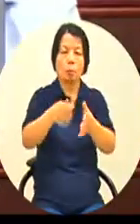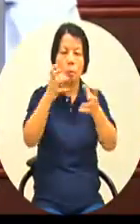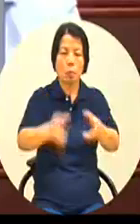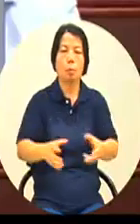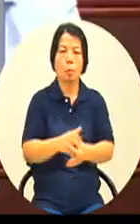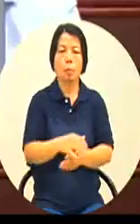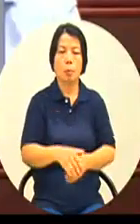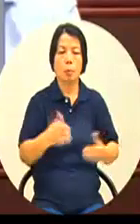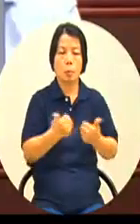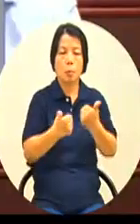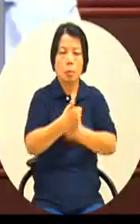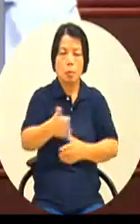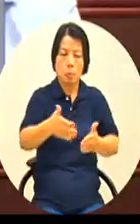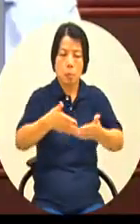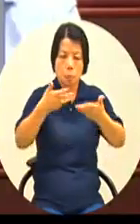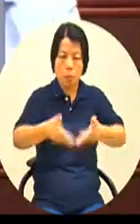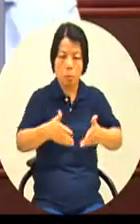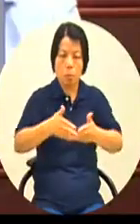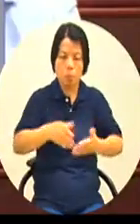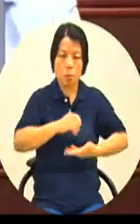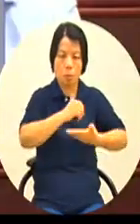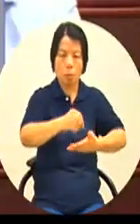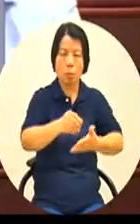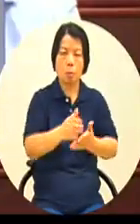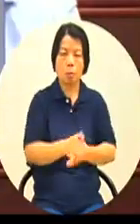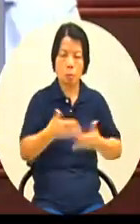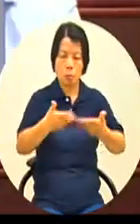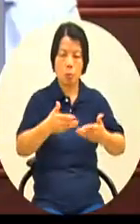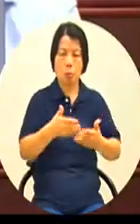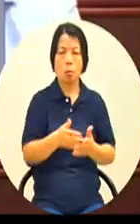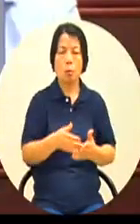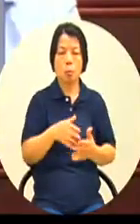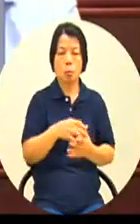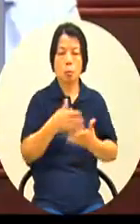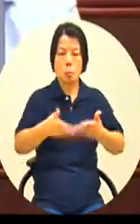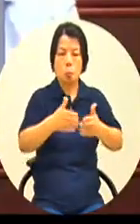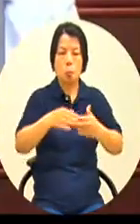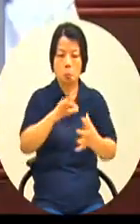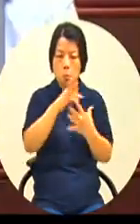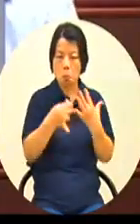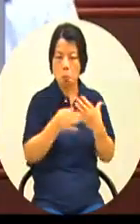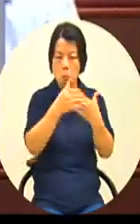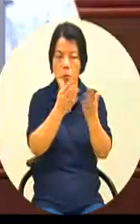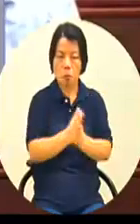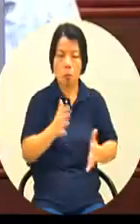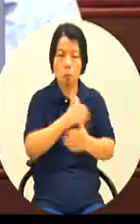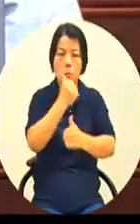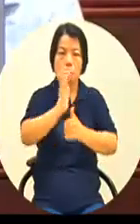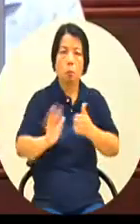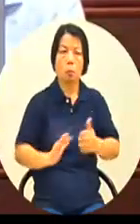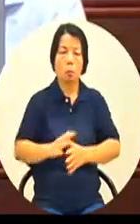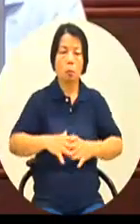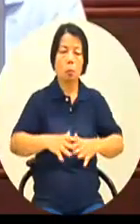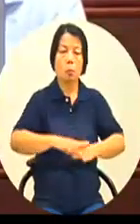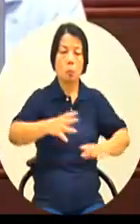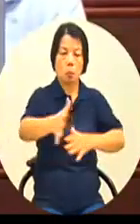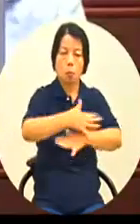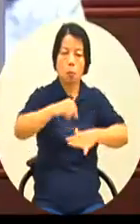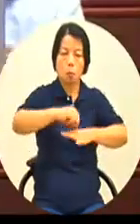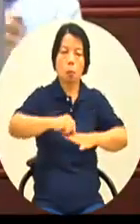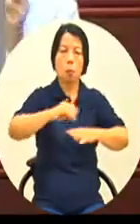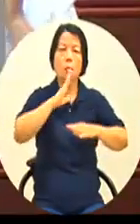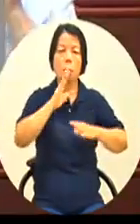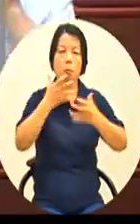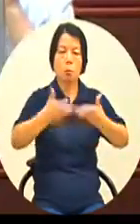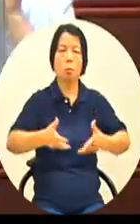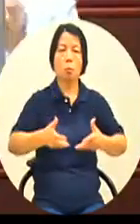才提示了很多重点，都非常的切入要点了哈。那我想第一个生态交通国际的庆典全球盛典，这个是我们